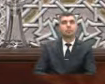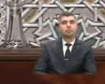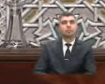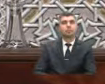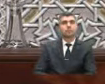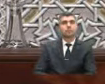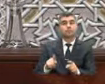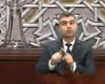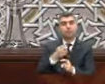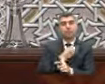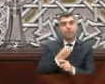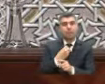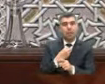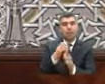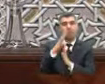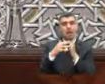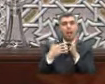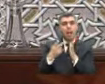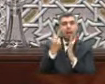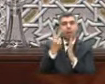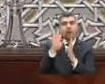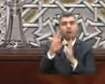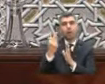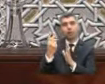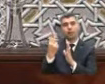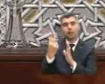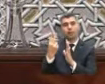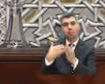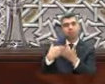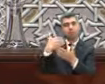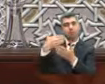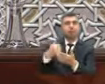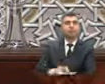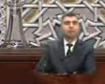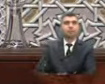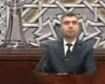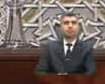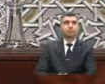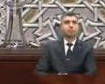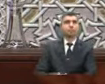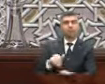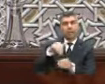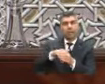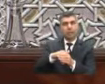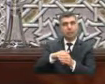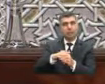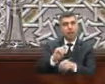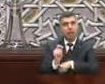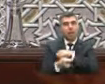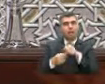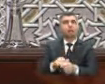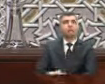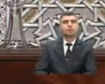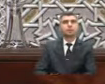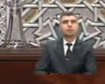مخطط الصحة 2025 للسيدة والسادة النواب المحترمين من الفريق الحركي. تفضلي